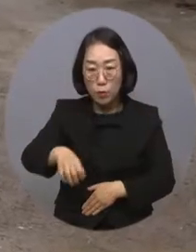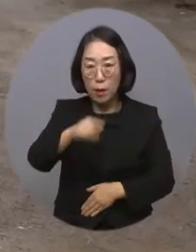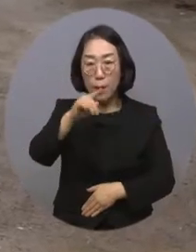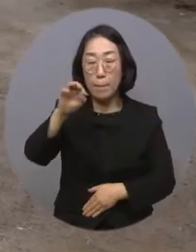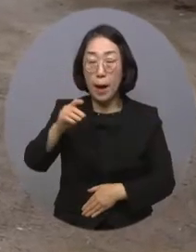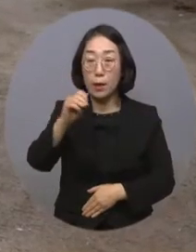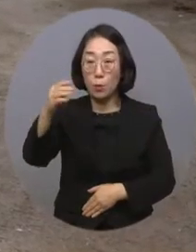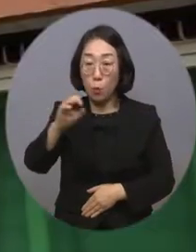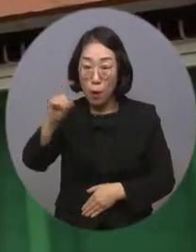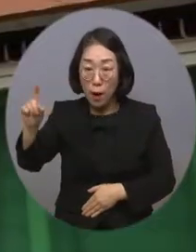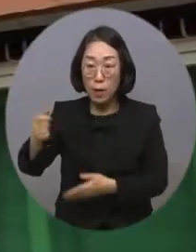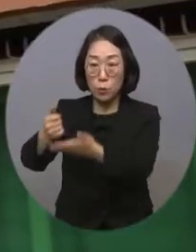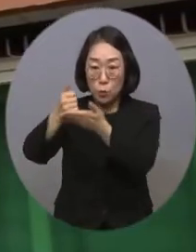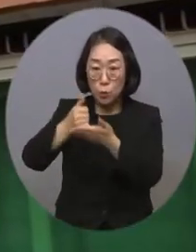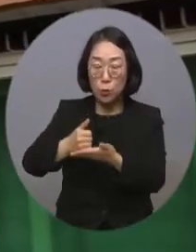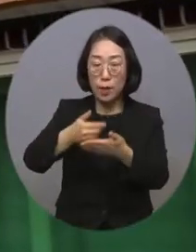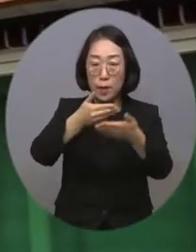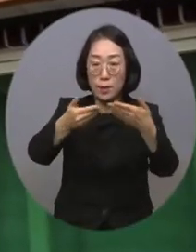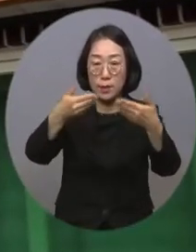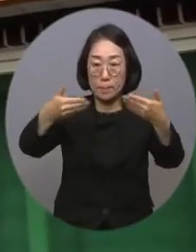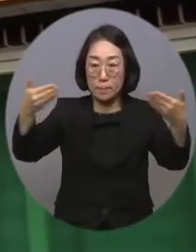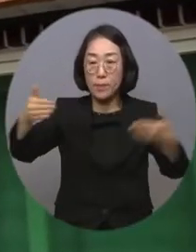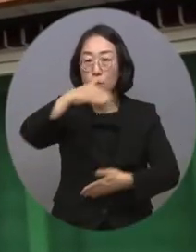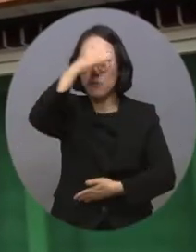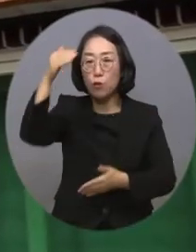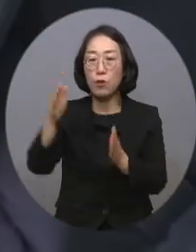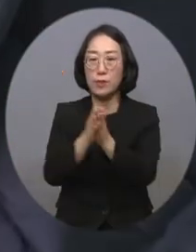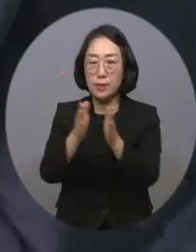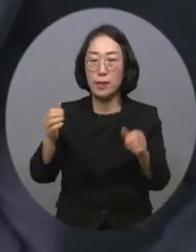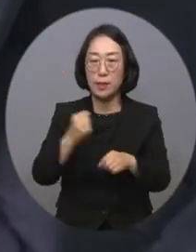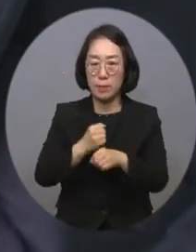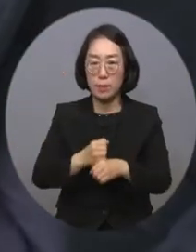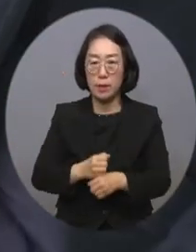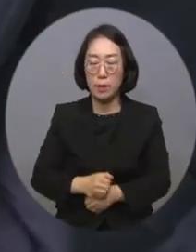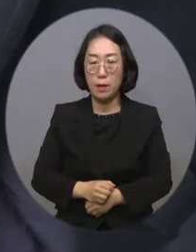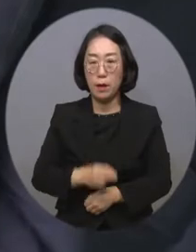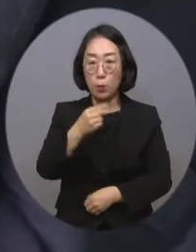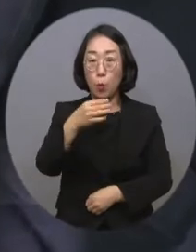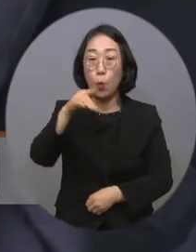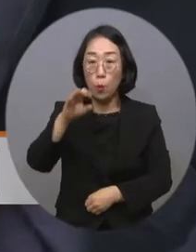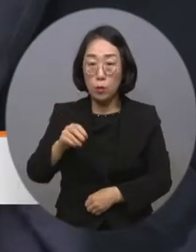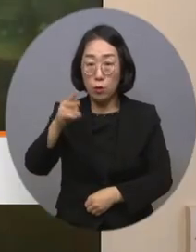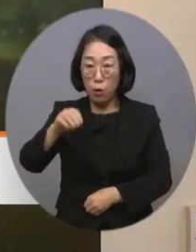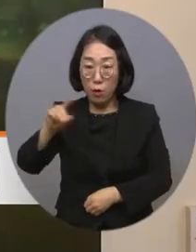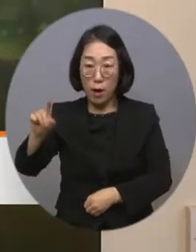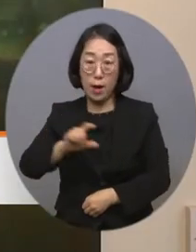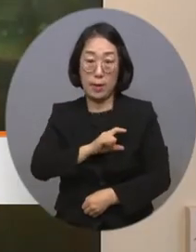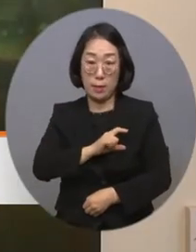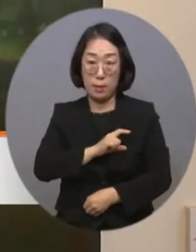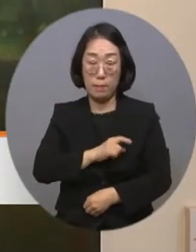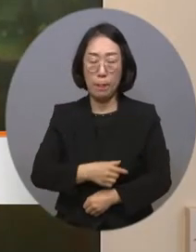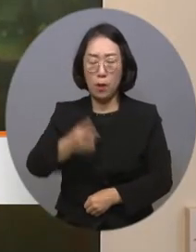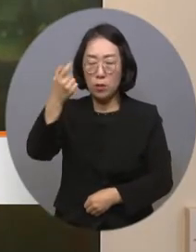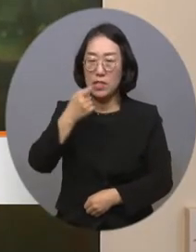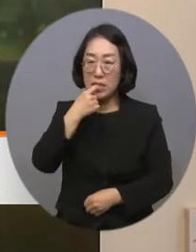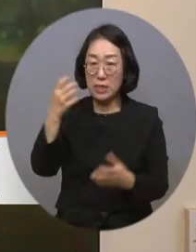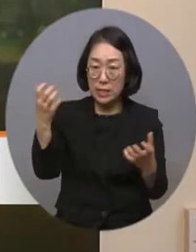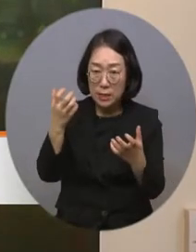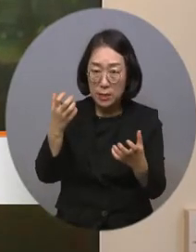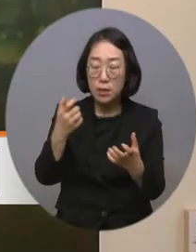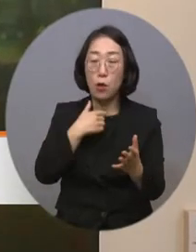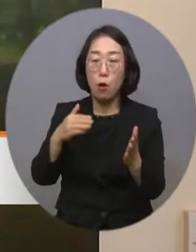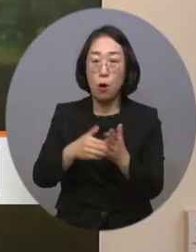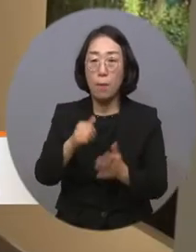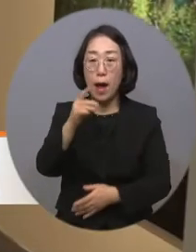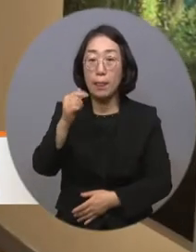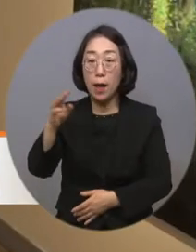열리고 있습니다. 도성 영가라는 제목으로 열리고 있는 이번 전시회는 한센병을 앓았던 하나웅 시인의